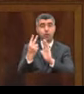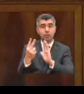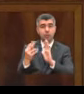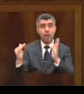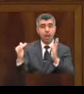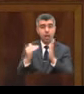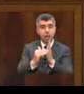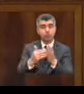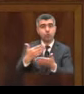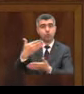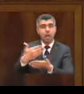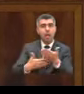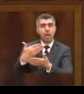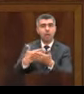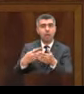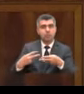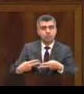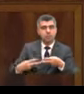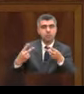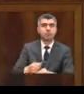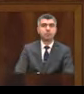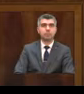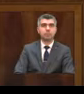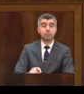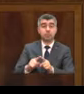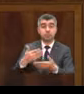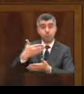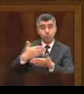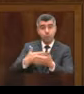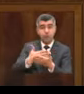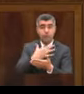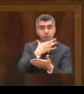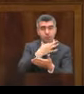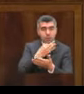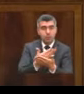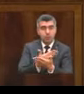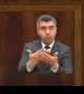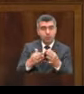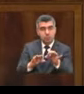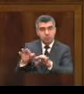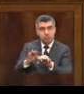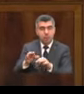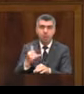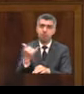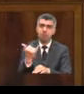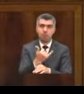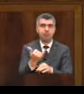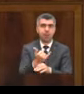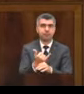26500 شهادة منذ انطلاقة الخدمة، وطبعا هذه الشواهد وتبسيط المساطر كان لها أثرها الكبير على